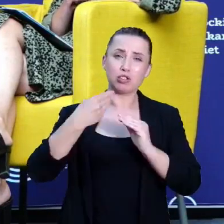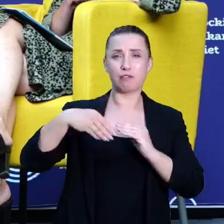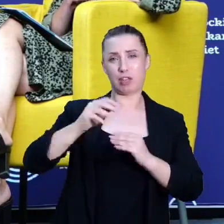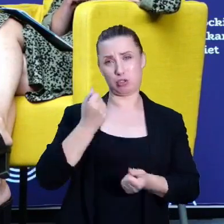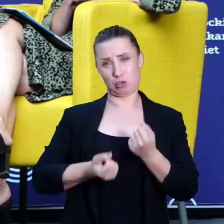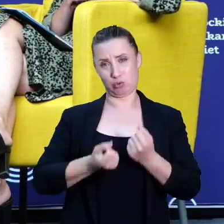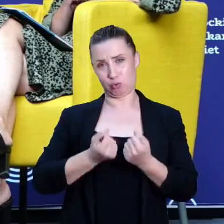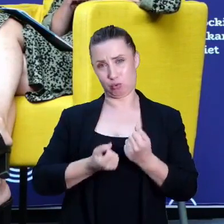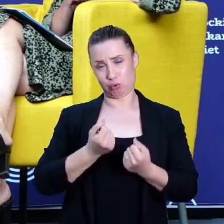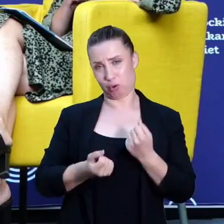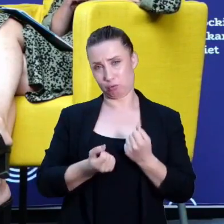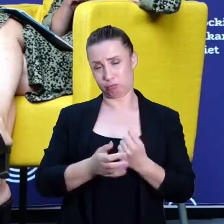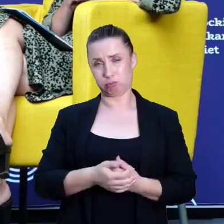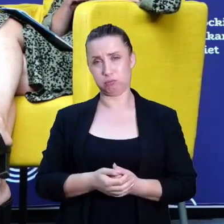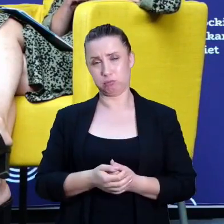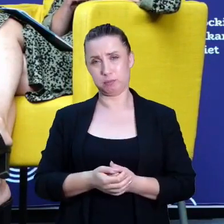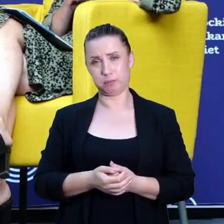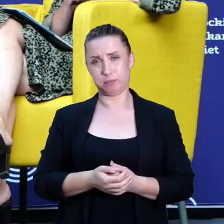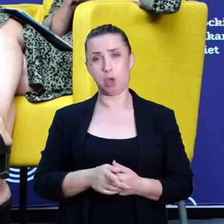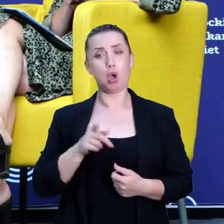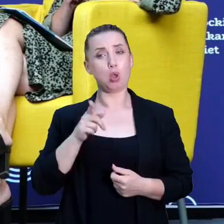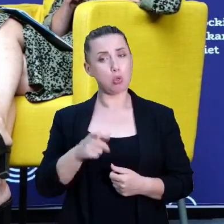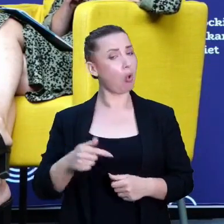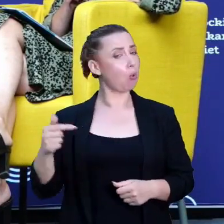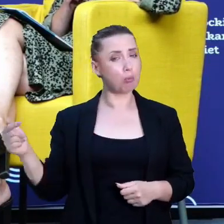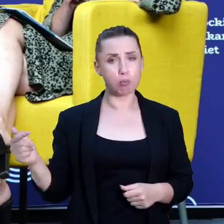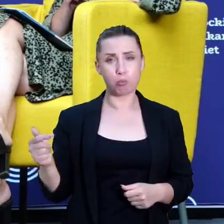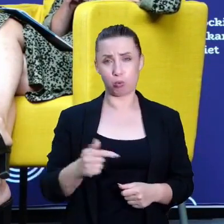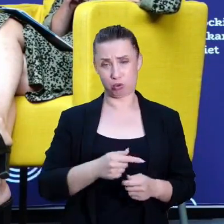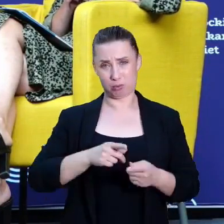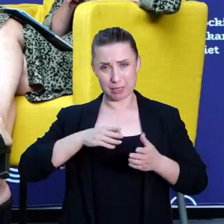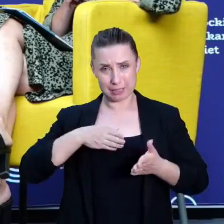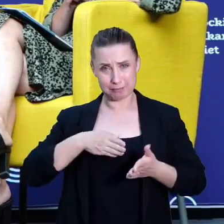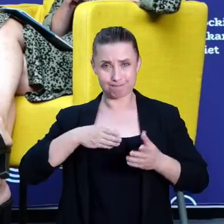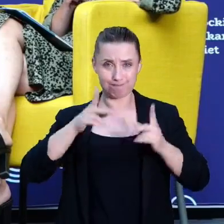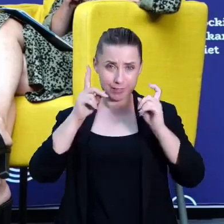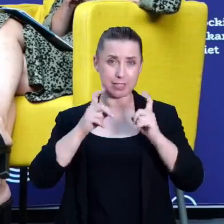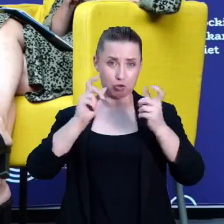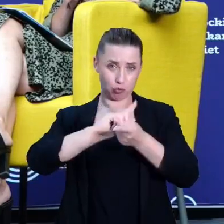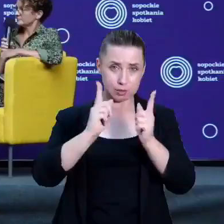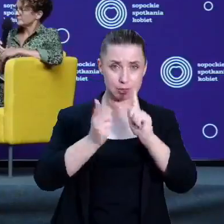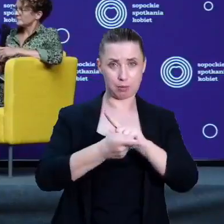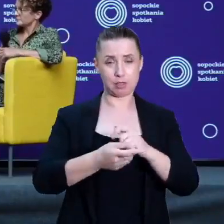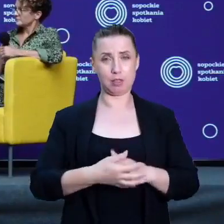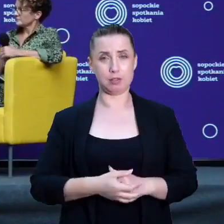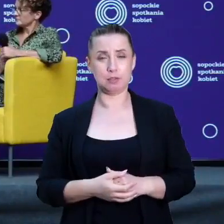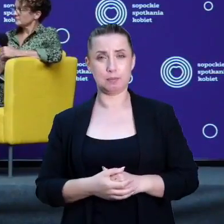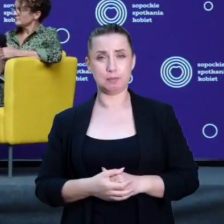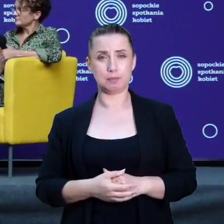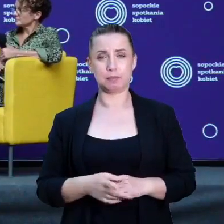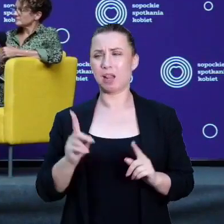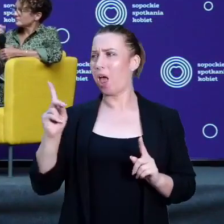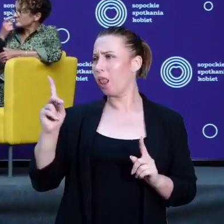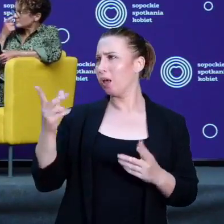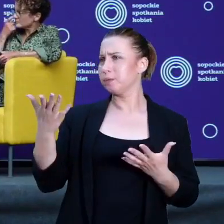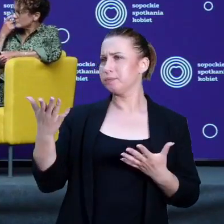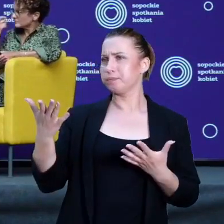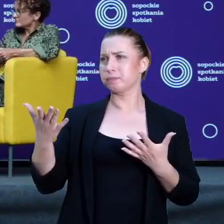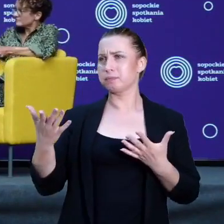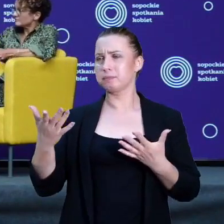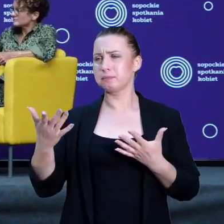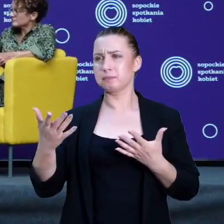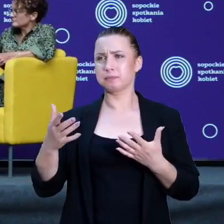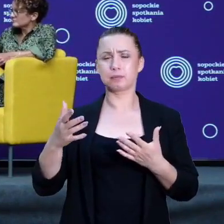I myślę, że to jest coś, co musimy wszyscy razem zacząć zmieniać. No ale coś takiego,